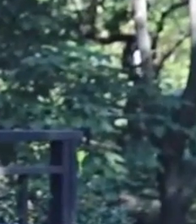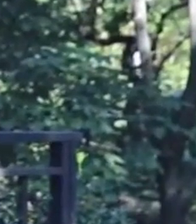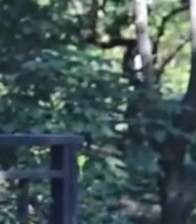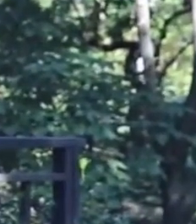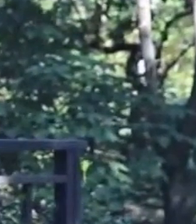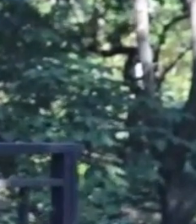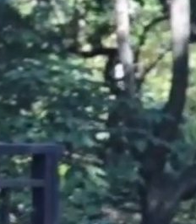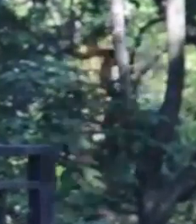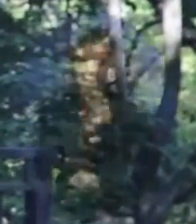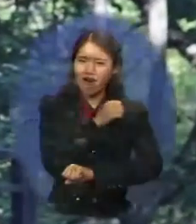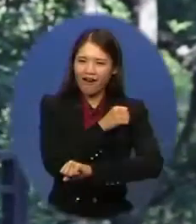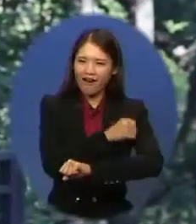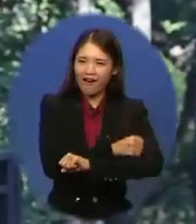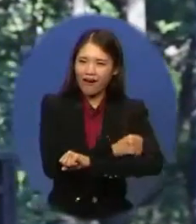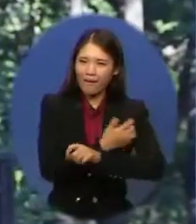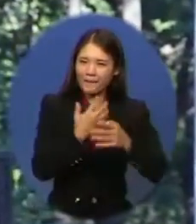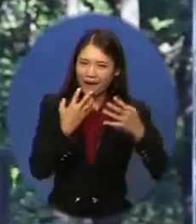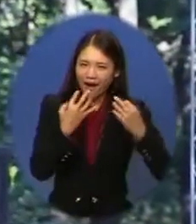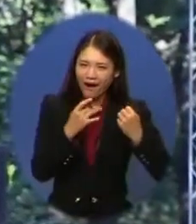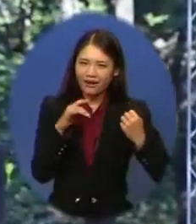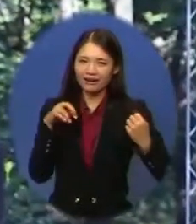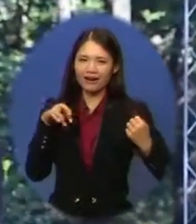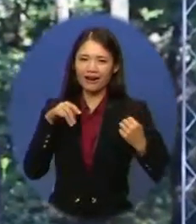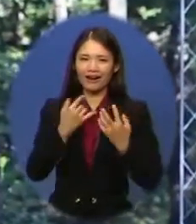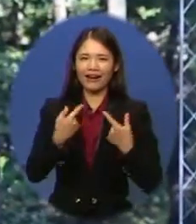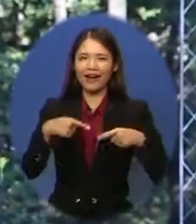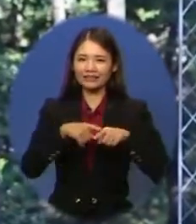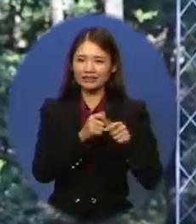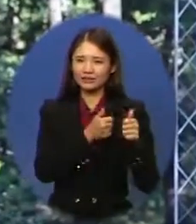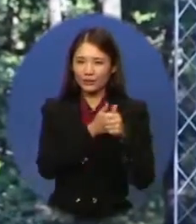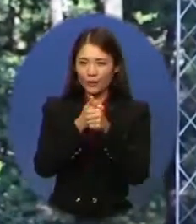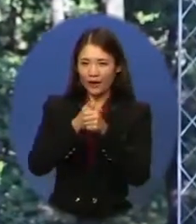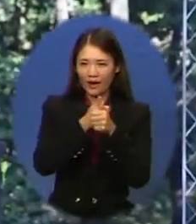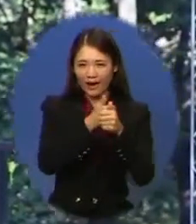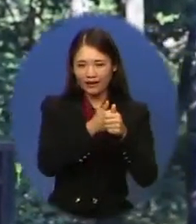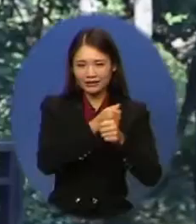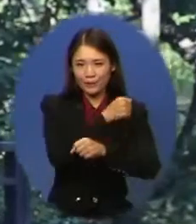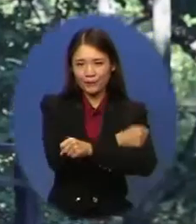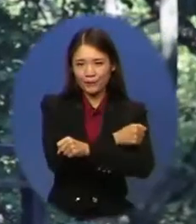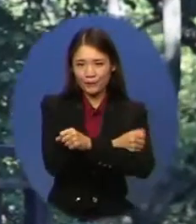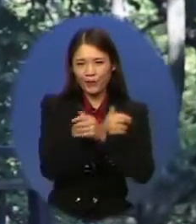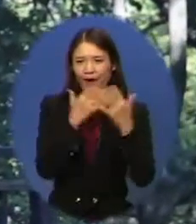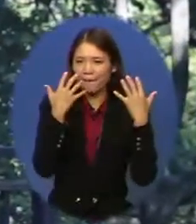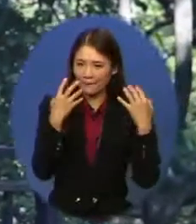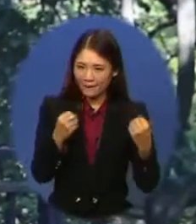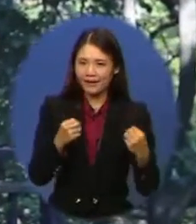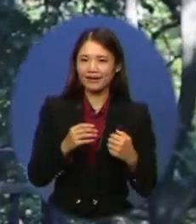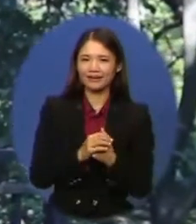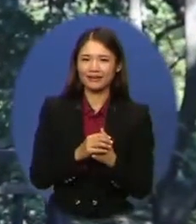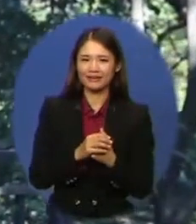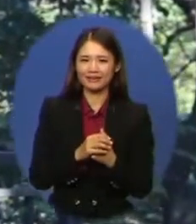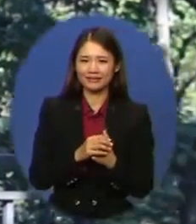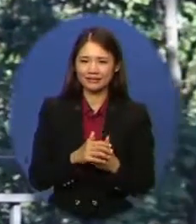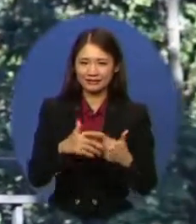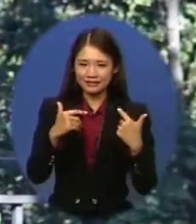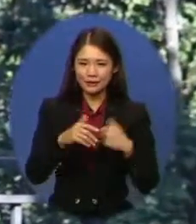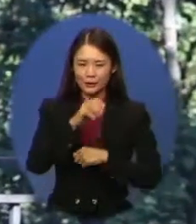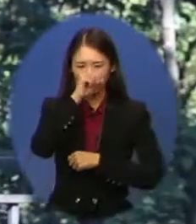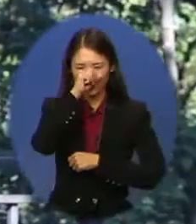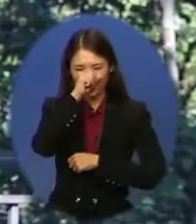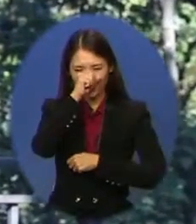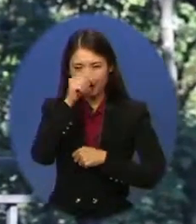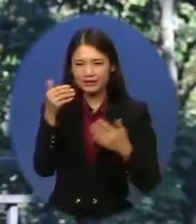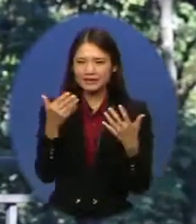오신다 수고 많으셨습니다. 같이 또 동행하신 또 봉사자 여러분들 수고 많이 하셨고요. 늘 또 좋은 일